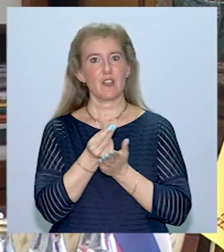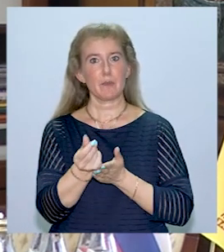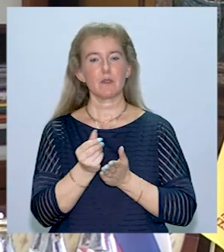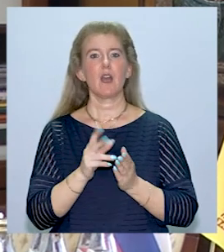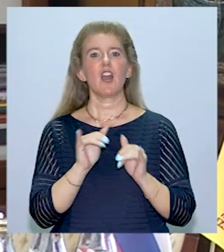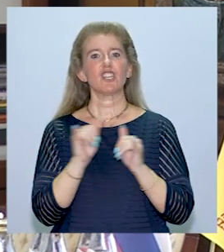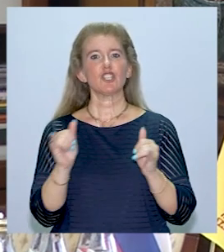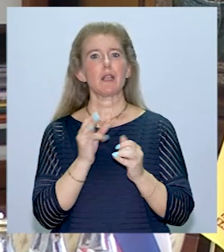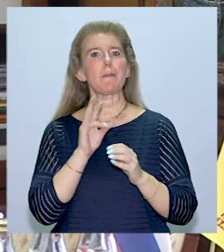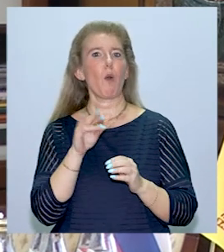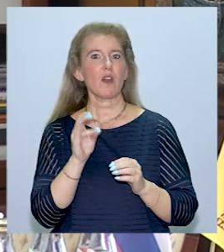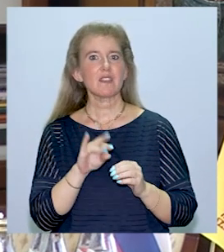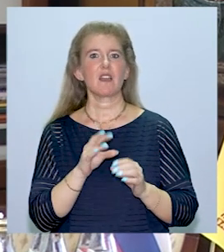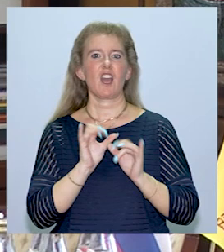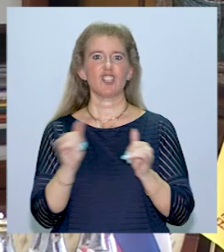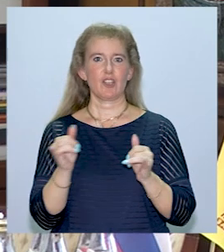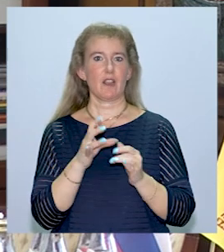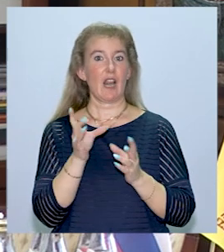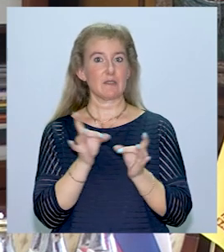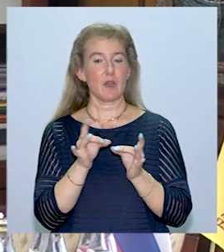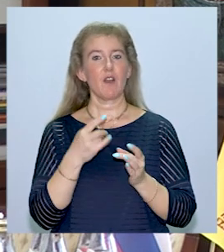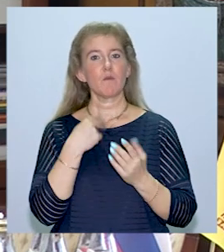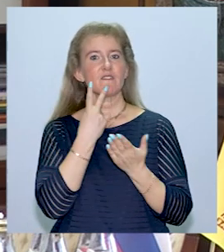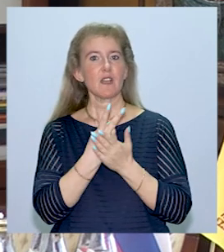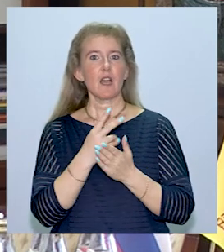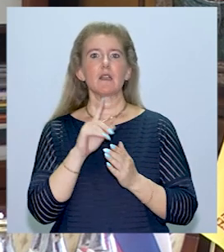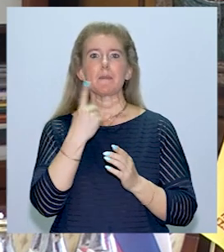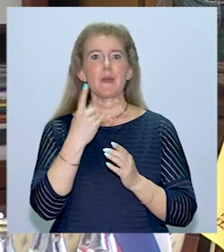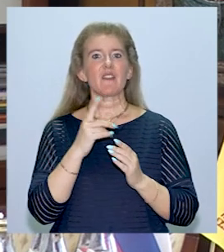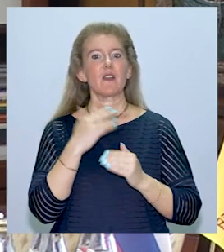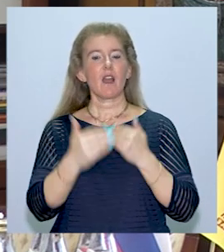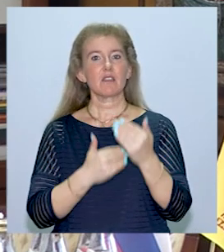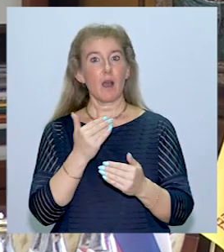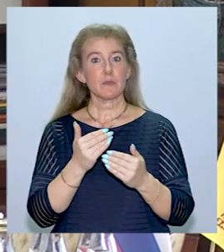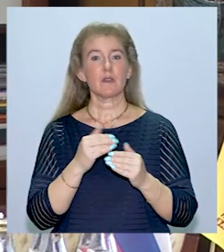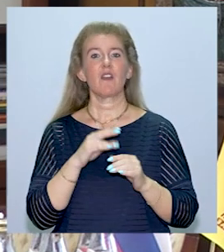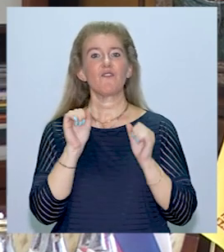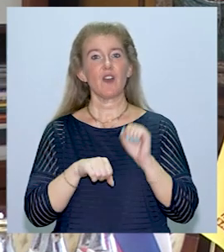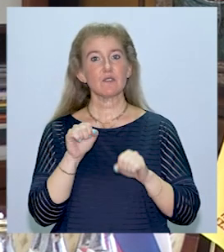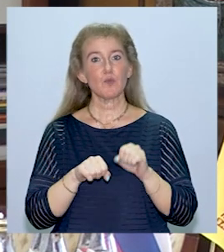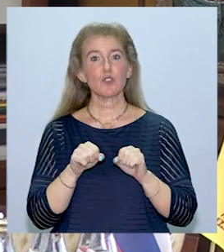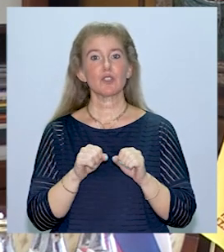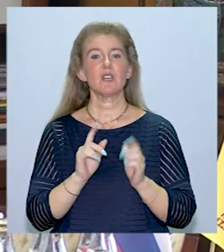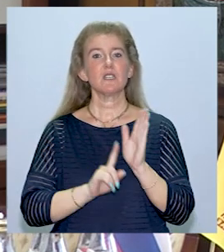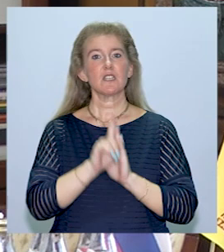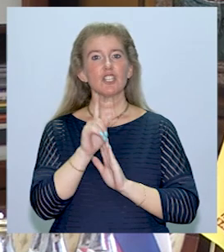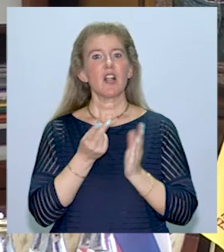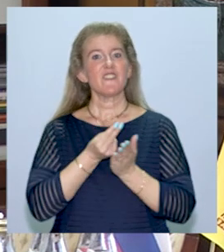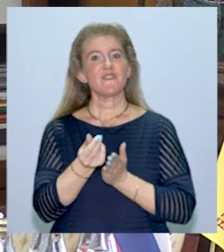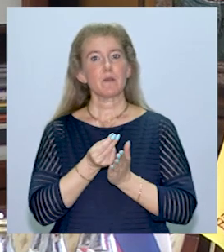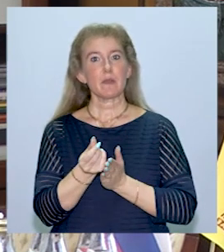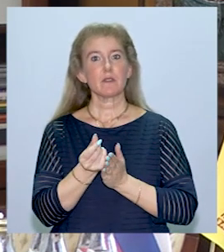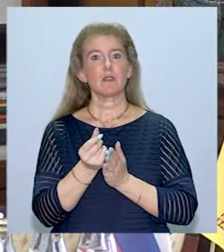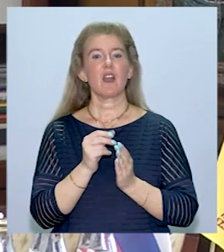выплат, расширение покрытия, расширение размера. И, на мой взгляд, на первых нескольких этапах возможно сначала